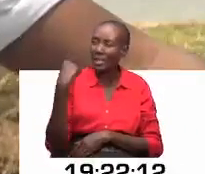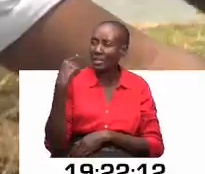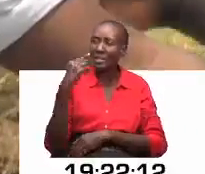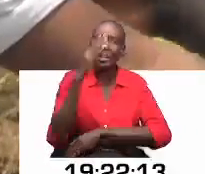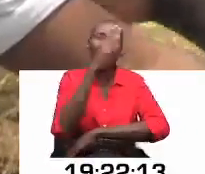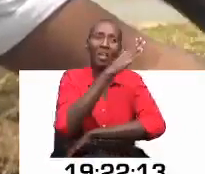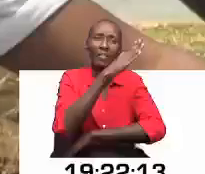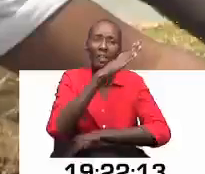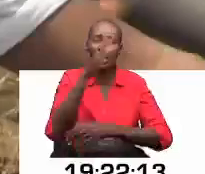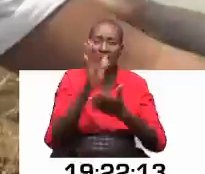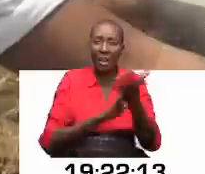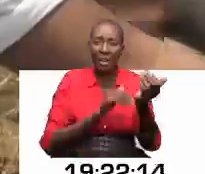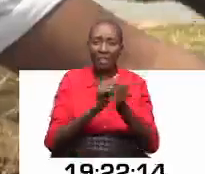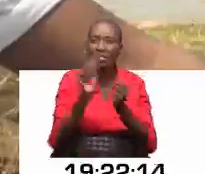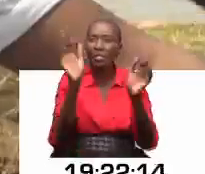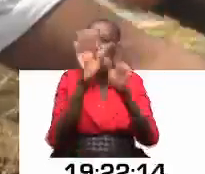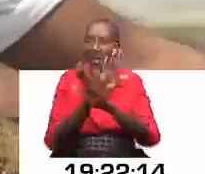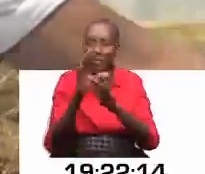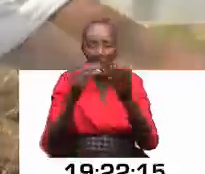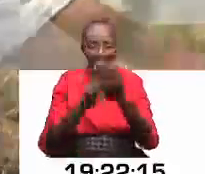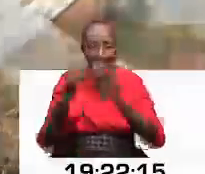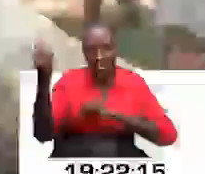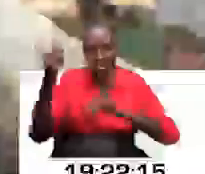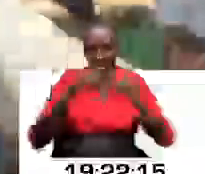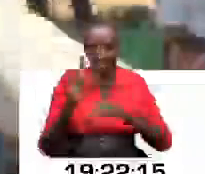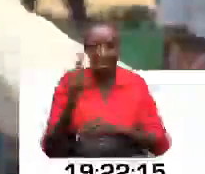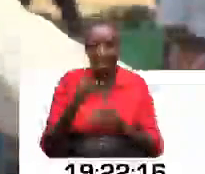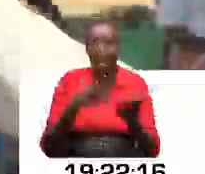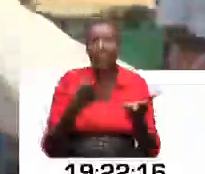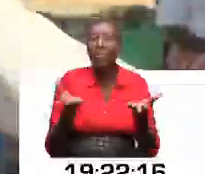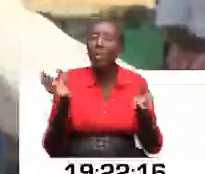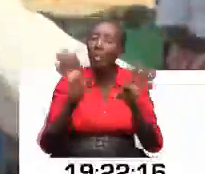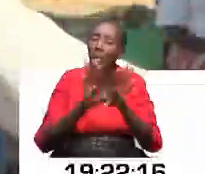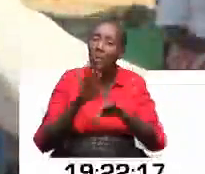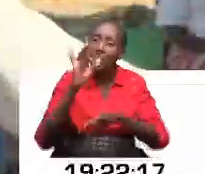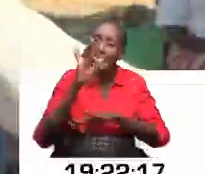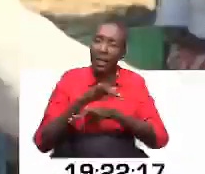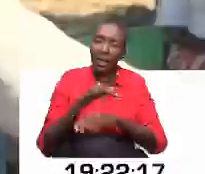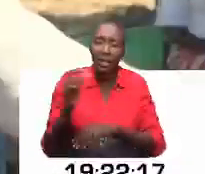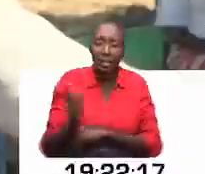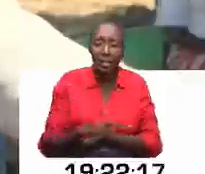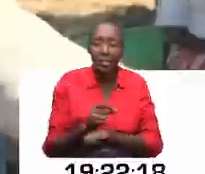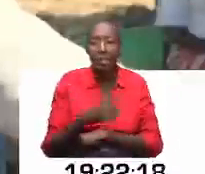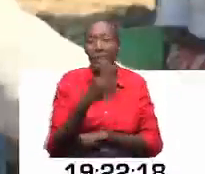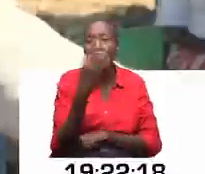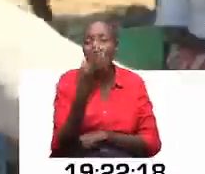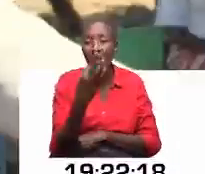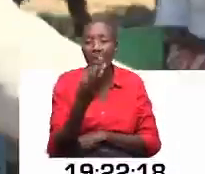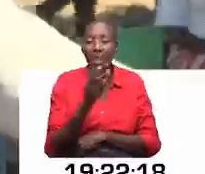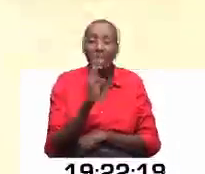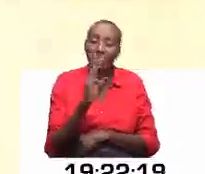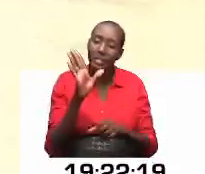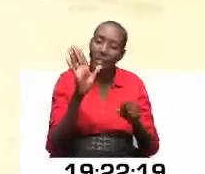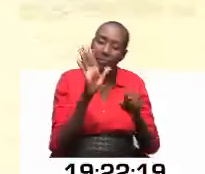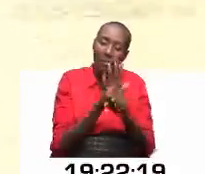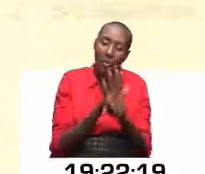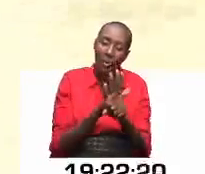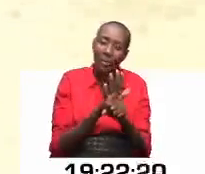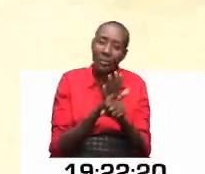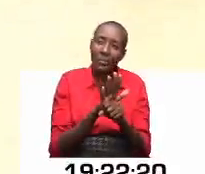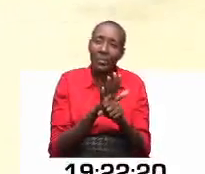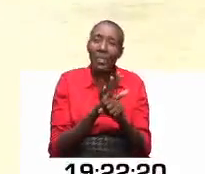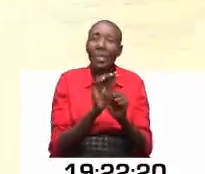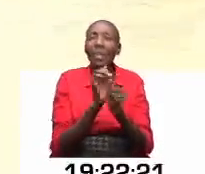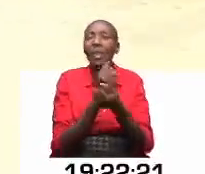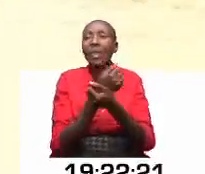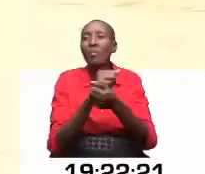hata biashara, tukuuza vizuri, tukaenda mapema. 3 months maji imejaa huko. Kwa hivyo hatuwezi